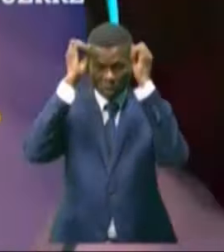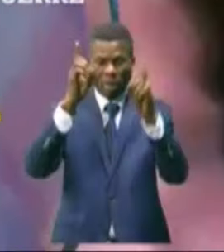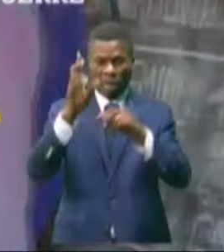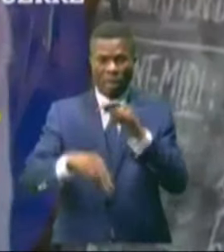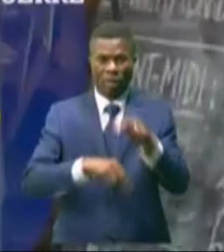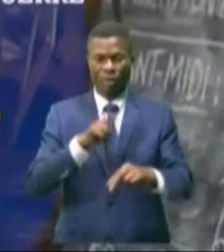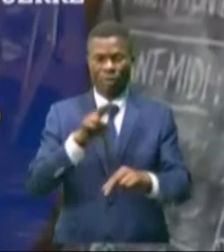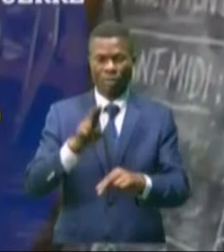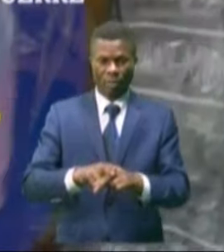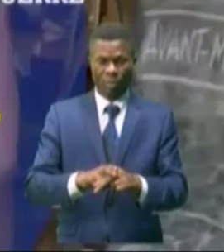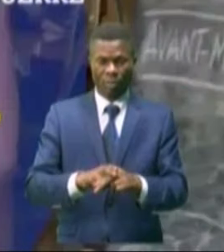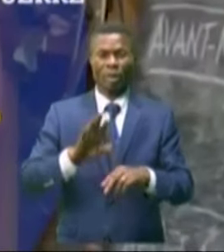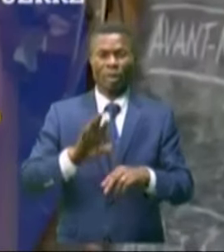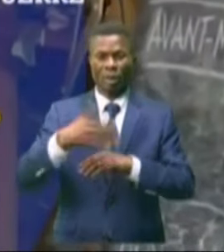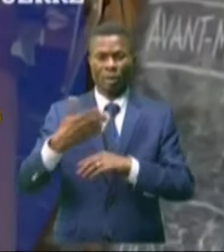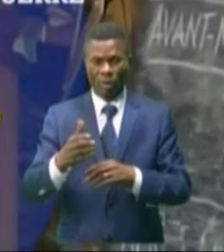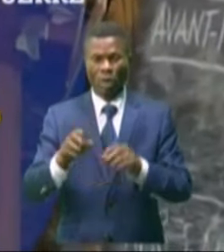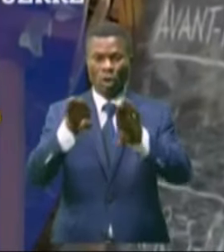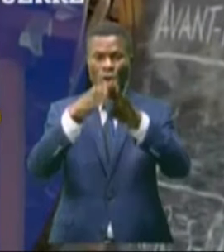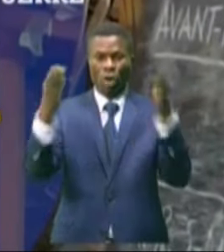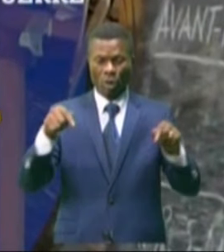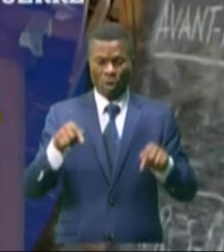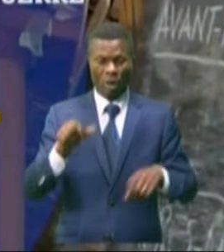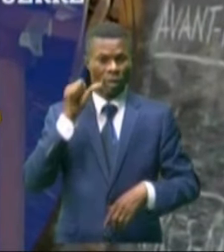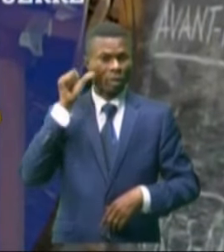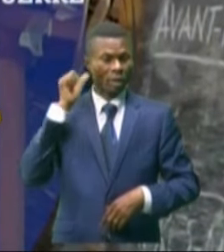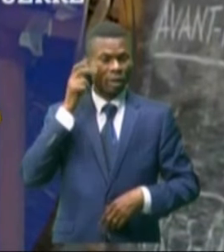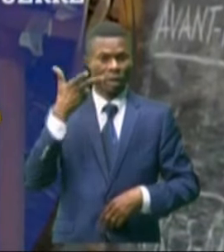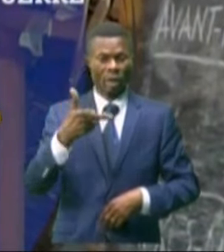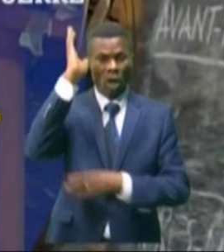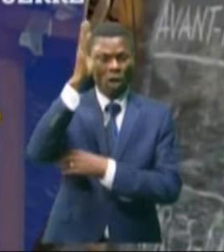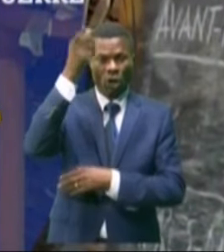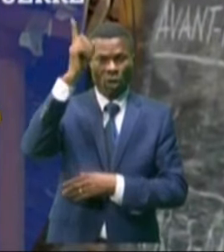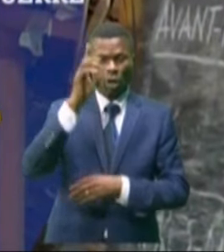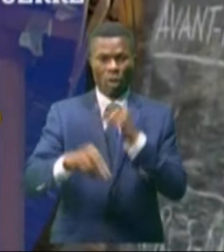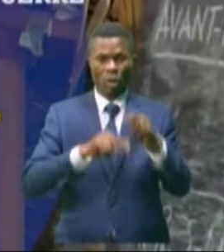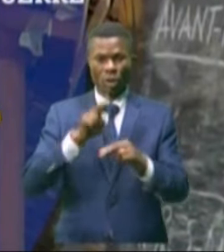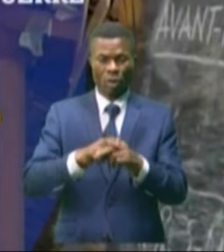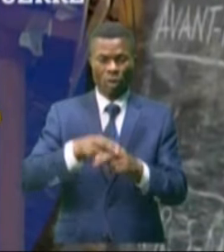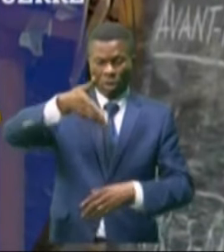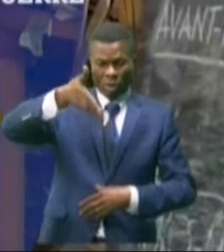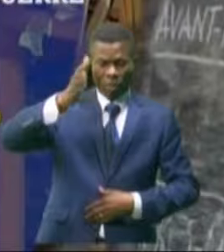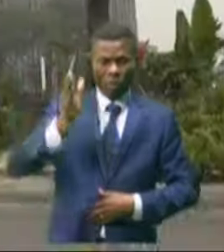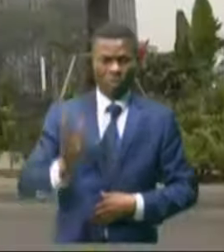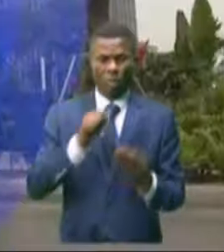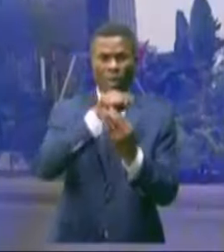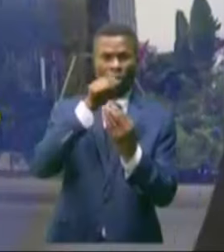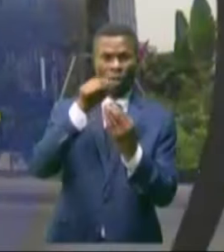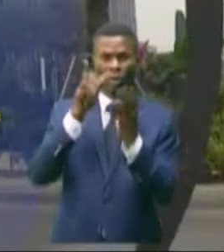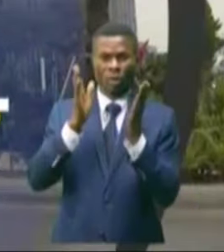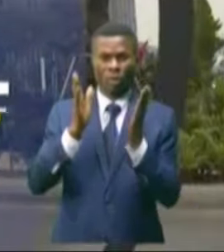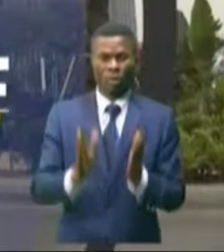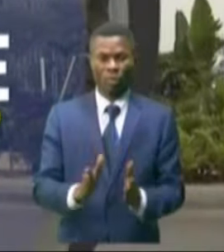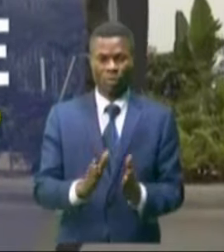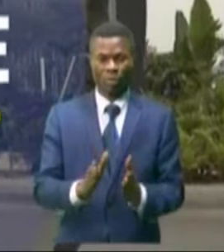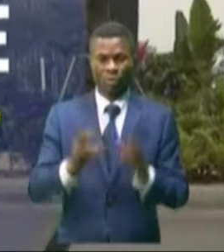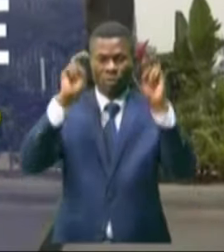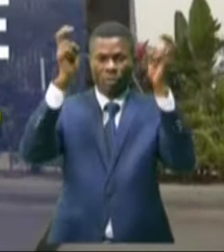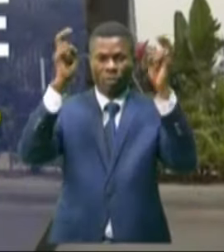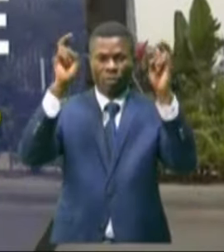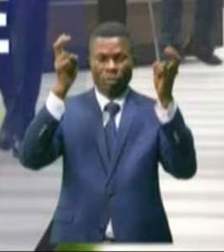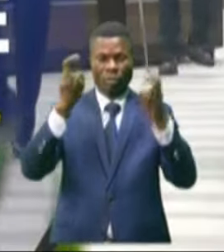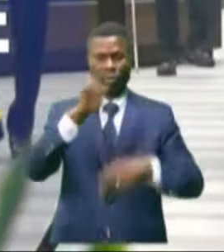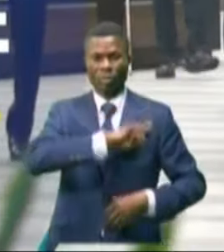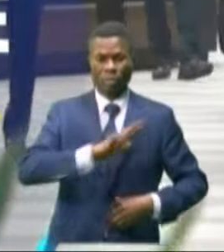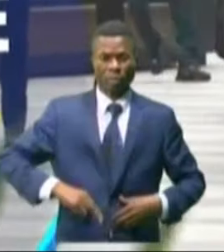nationale. Enfin, ouverture ce mercredi du premier congrès de l'Ordre national des experts comptable, placé sous le thème « La